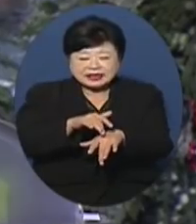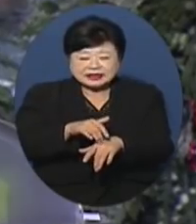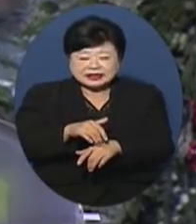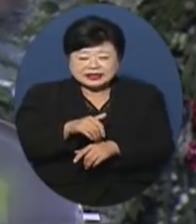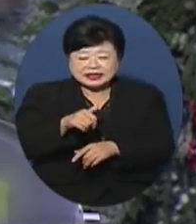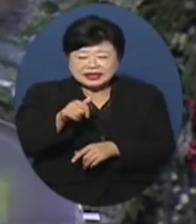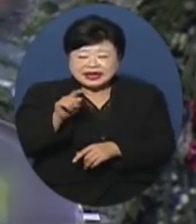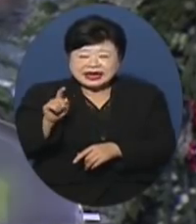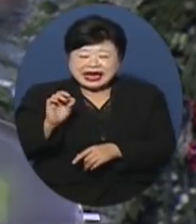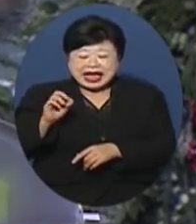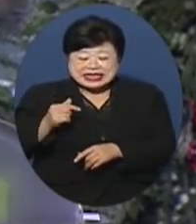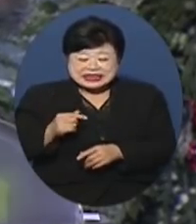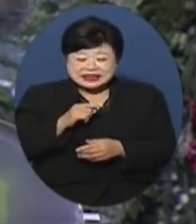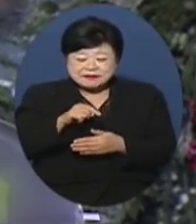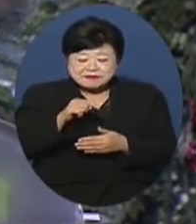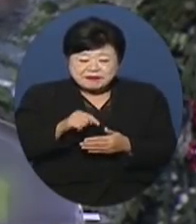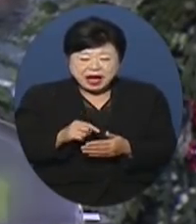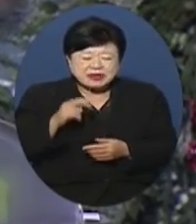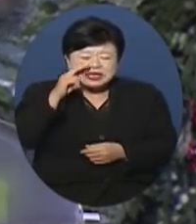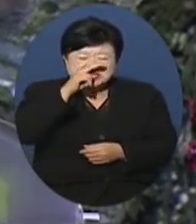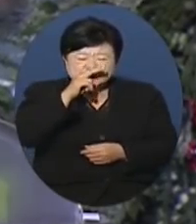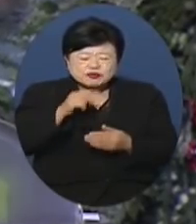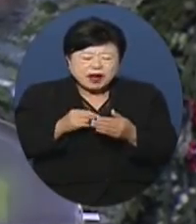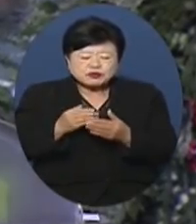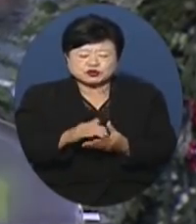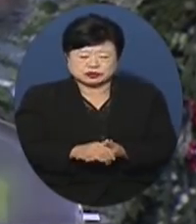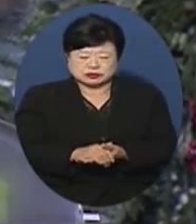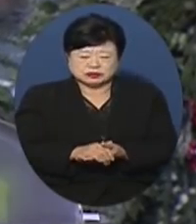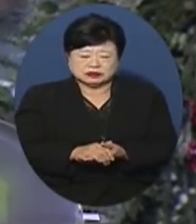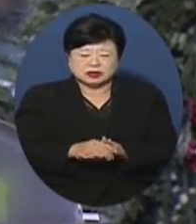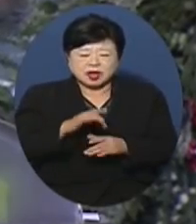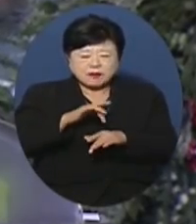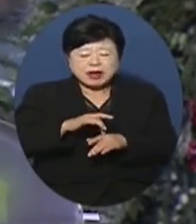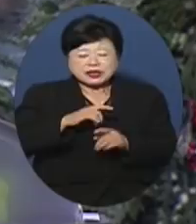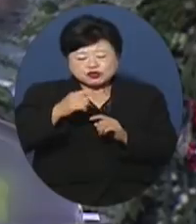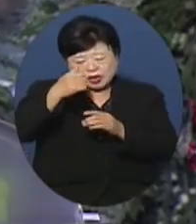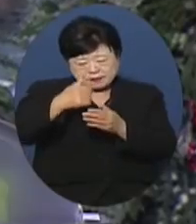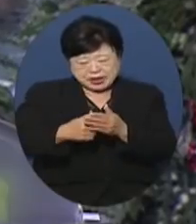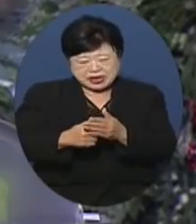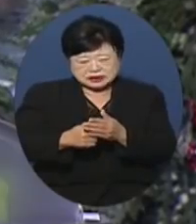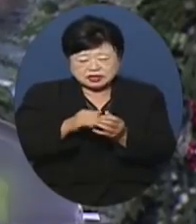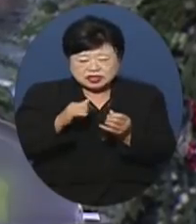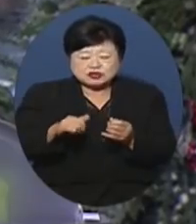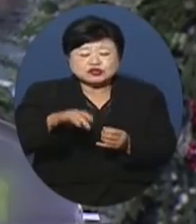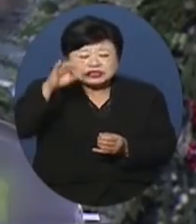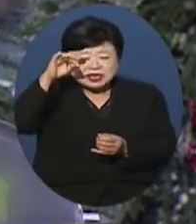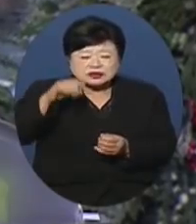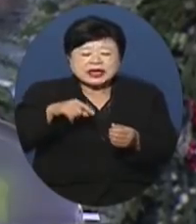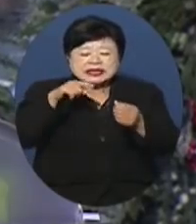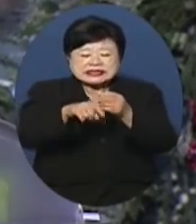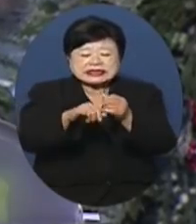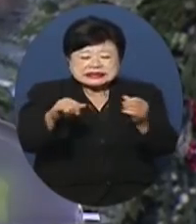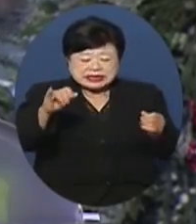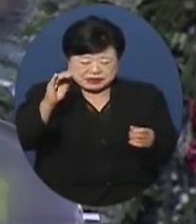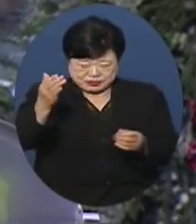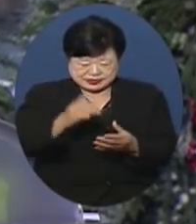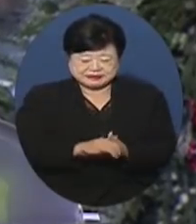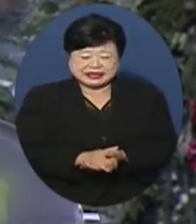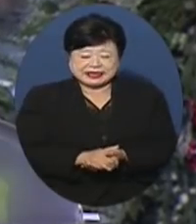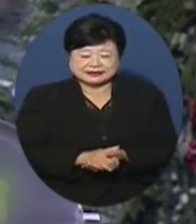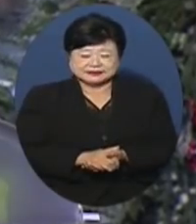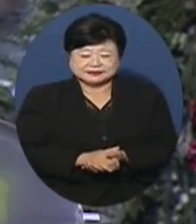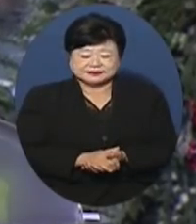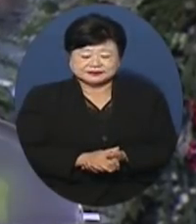마음에 시기심을 넣었고 마귀에 넘어간 가인은 인류 최초의 살인자가 되었던